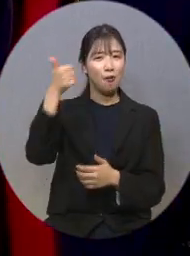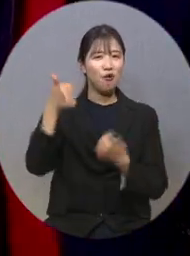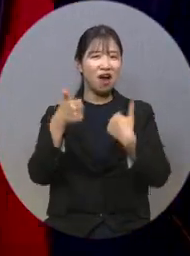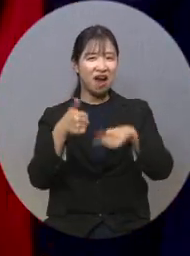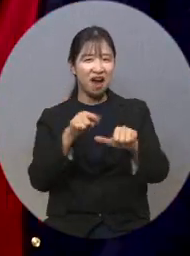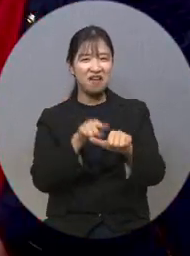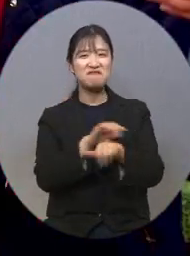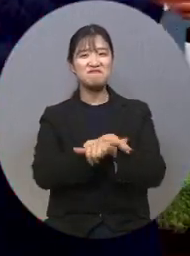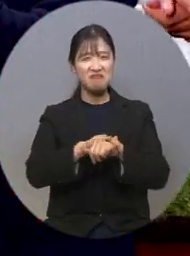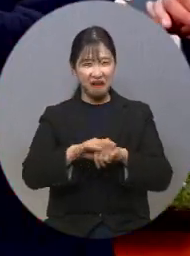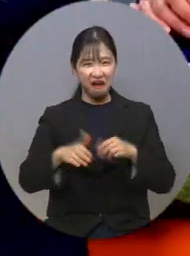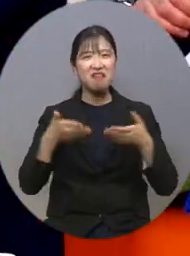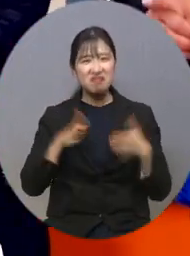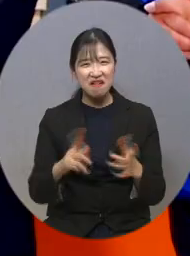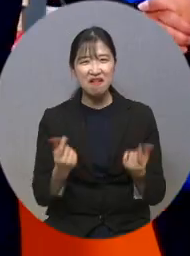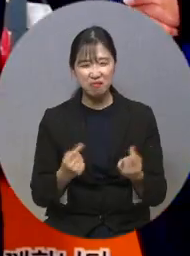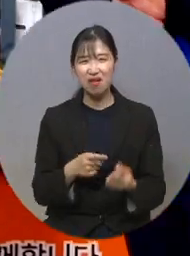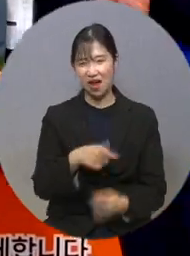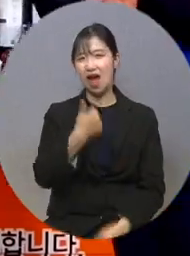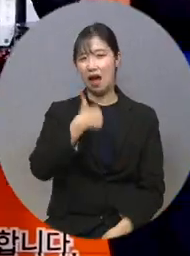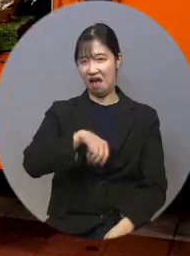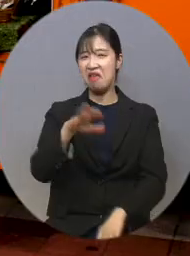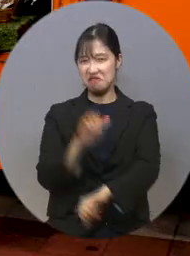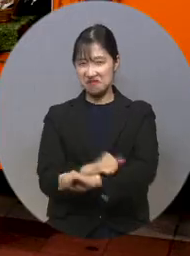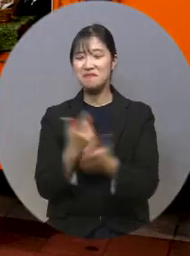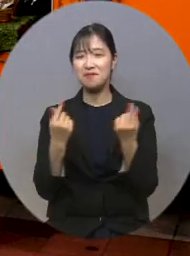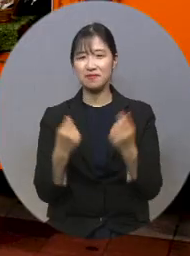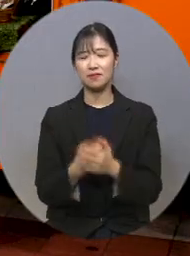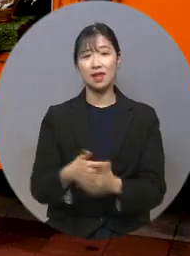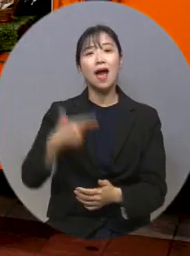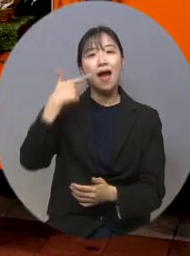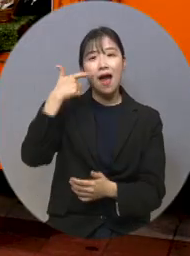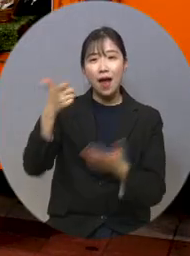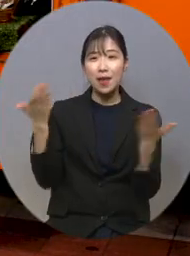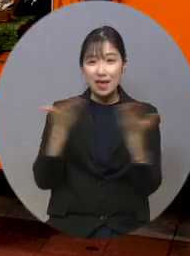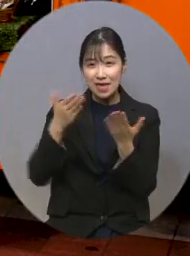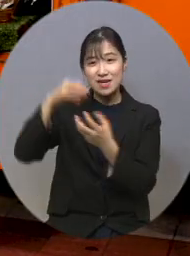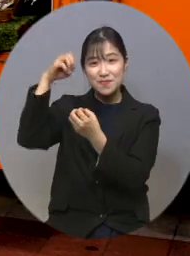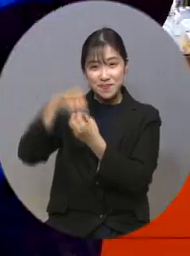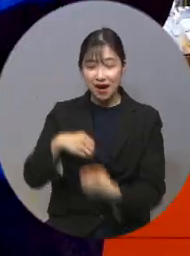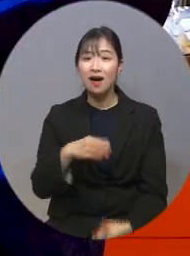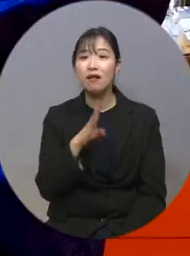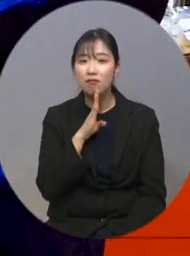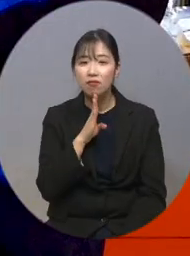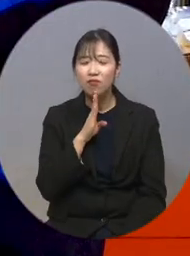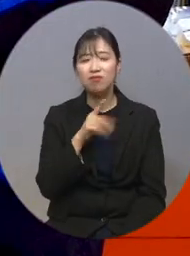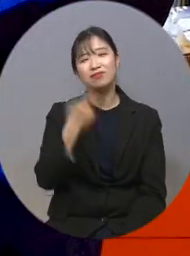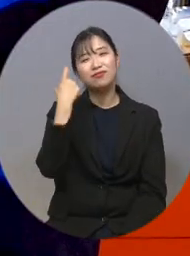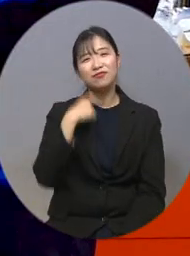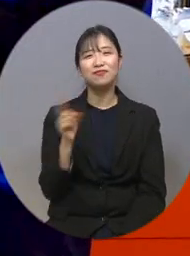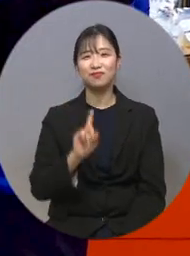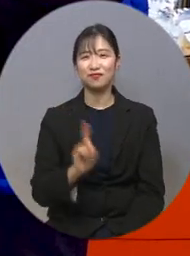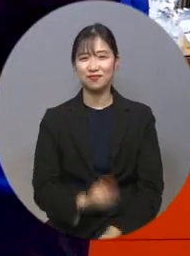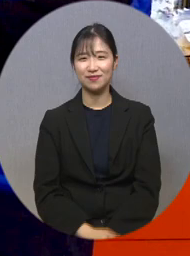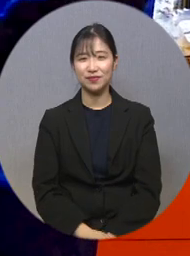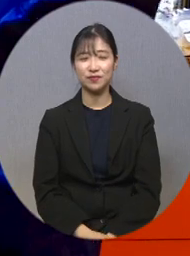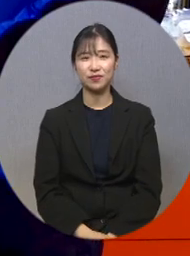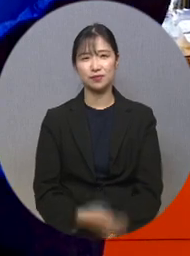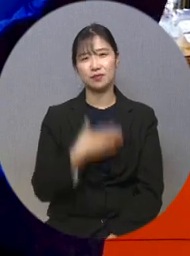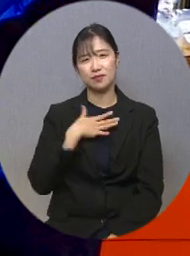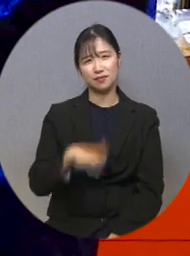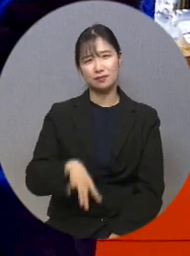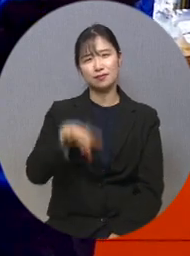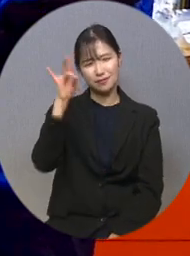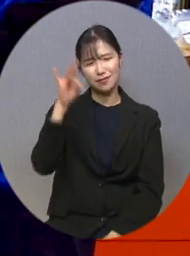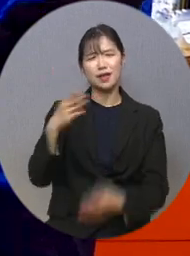아버지가 아마존 간 게 아니오. 아들이 아마존 간 거지. 아버지의 가업을 이어받았잖아요. 네. 어떠세요? 지금 처음에 이제